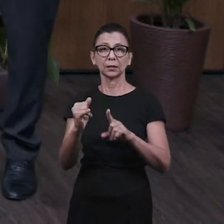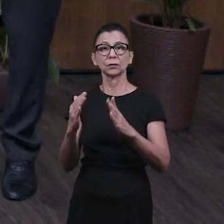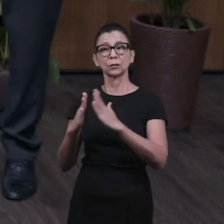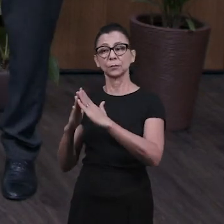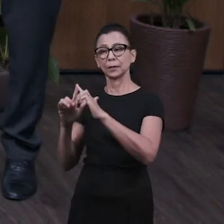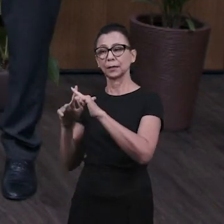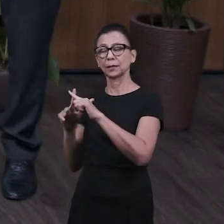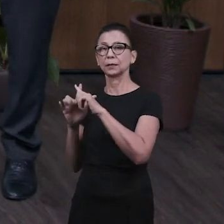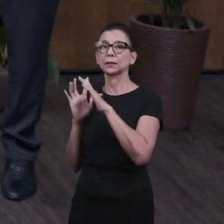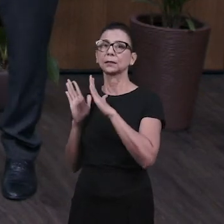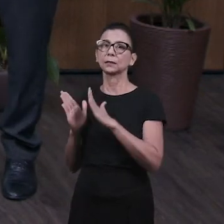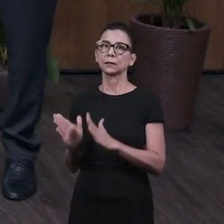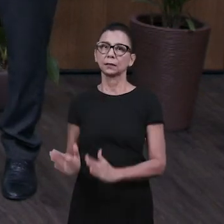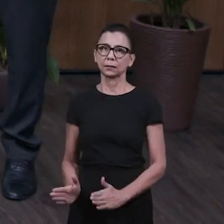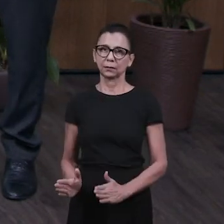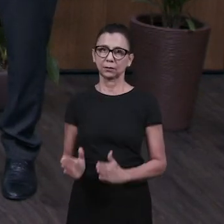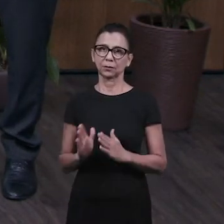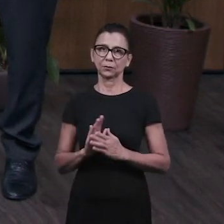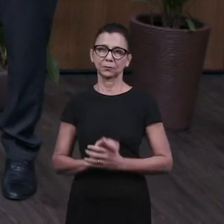ici,